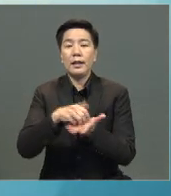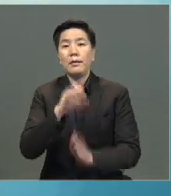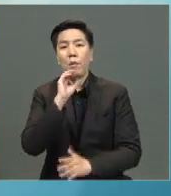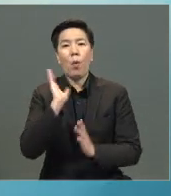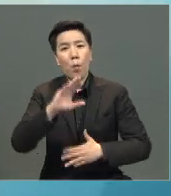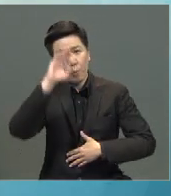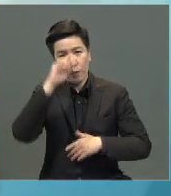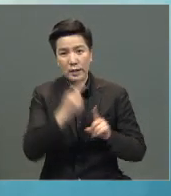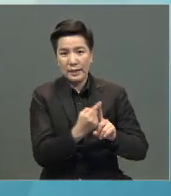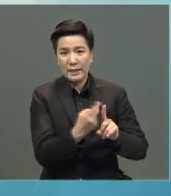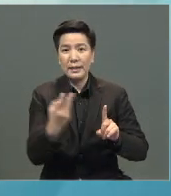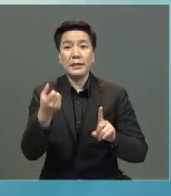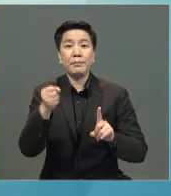รายละเอียดของอายุทั้งหลายก็อยู่ในตารางข้างล่างนี้นะครับอาการมีอะไรบ้างครับปวดศีรษะจมูกไม่ได้กลิ่นน้ำหลังมาบ่อยนะครับเรื่องของจมูกไม่ได้กลิ่นเนี่ยนะครับถ้าท่านผู้ชมท่านใดที่มีความรู้สึกอย่างนี้นะครับไปในที่ชุมชนมาแล้วก็จมูกไม่ได้กลิ่นอย่างนี้ก็ให้ความสงสัยอยากจะไปตรวจในโรงพยาบาลที่อยู่ใกล้ๆที่รับการตรวจเรื่องของโกวิทได้ก็รีบไปได้เลยนะครับปวดศีรษะนะครับเจอบ่อยเหมือนกันอีกรายนึงมีน้ำมูกแล้วก็อีกรายหนึ่งมีไข้ร่วมด้วยนะครับนี่คือสิ่งที่ได้เรียนรู้จากผู้ป่วยทั้ง11รายนี้นะครับ